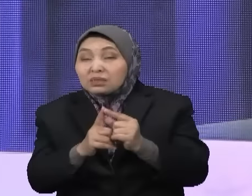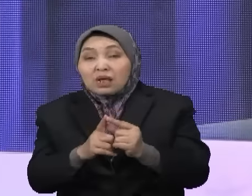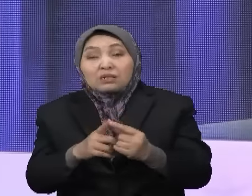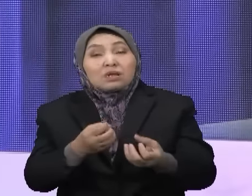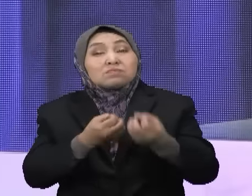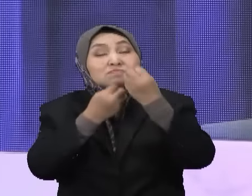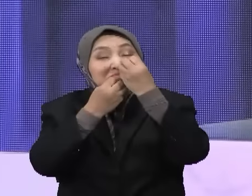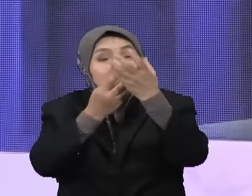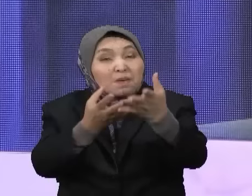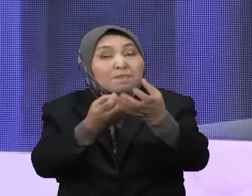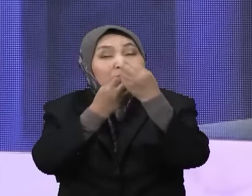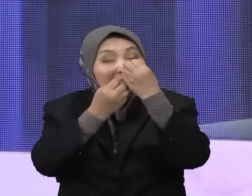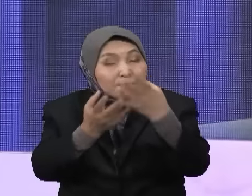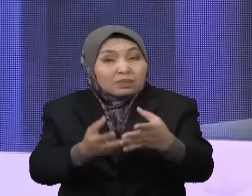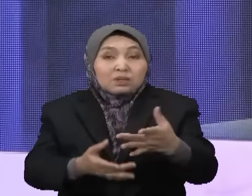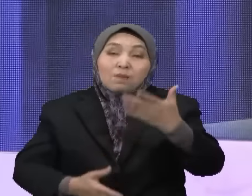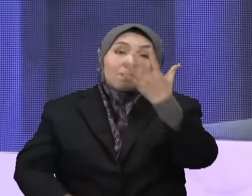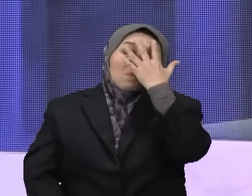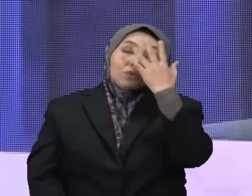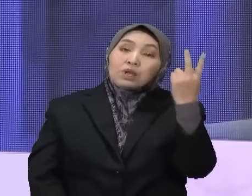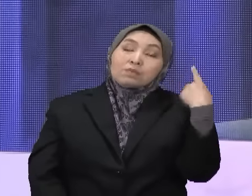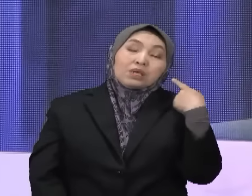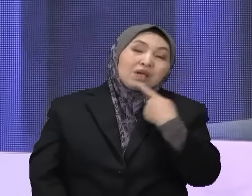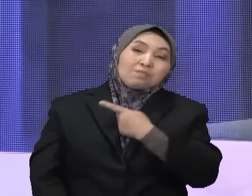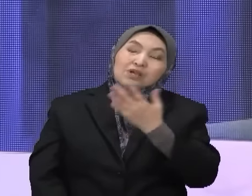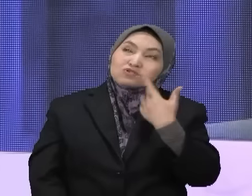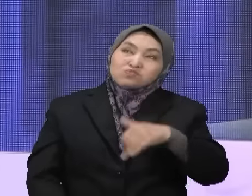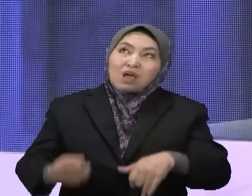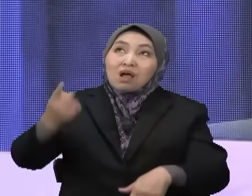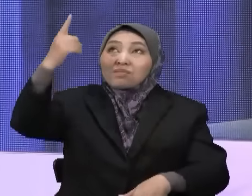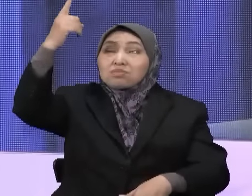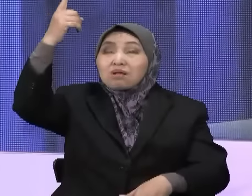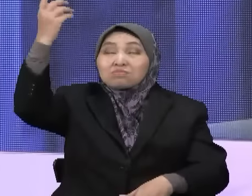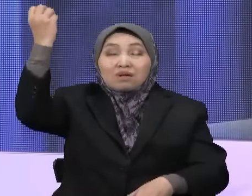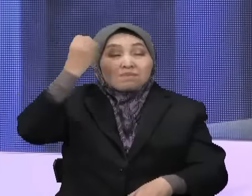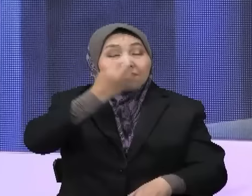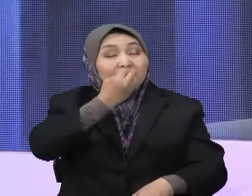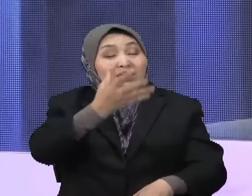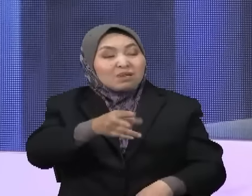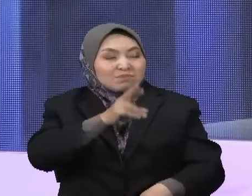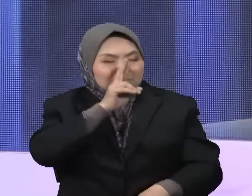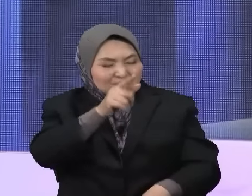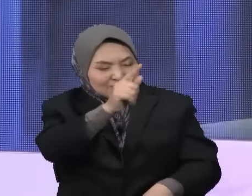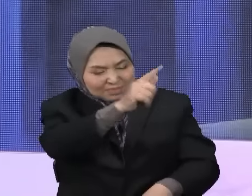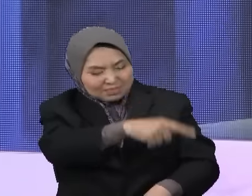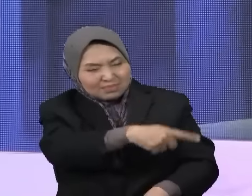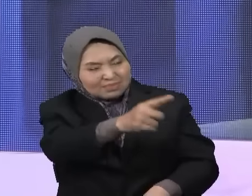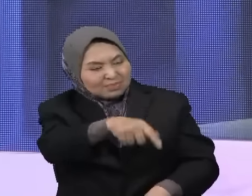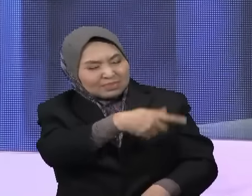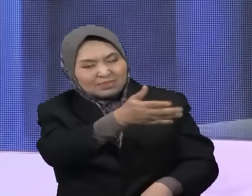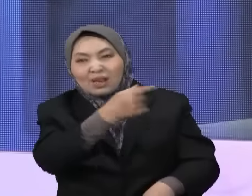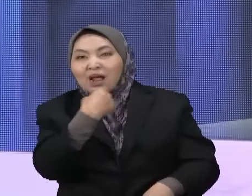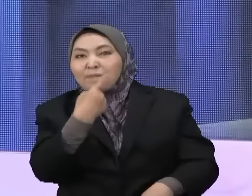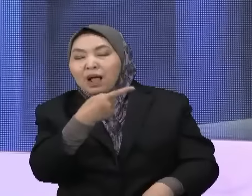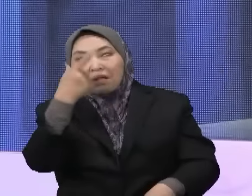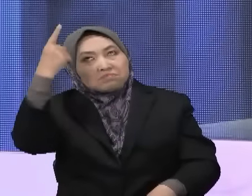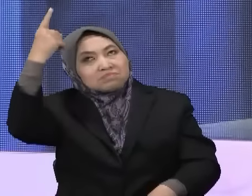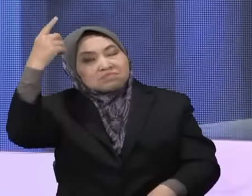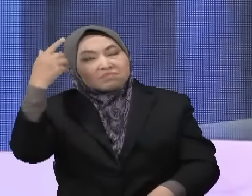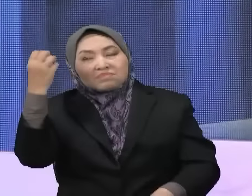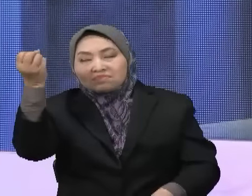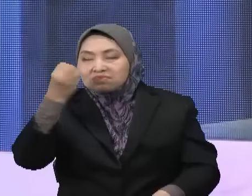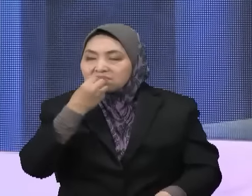orang munafik. Kerana apa? Kerana kami telah pun dikhabarkan oleh Allah realiti kamu itu sendiri. Jadi bila kita melihat